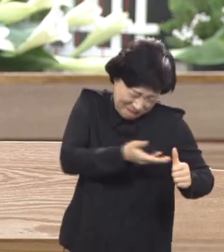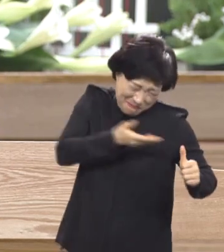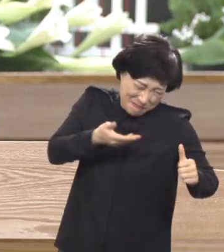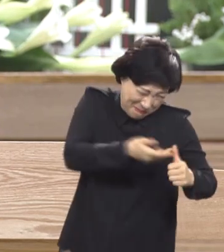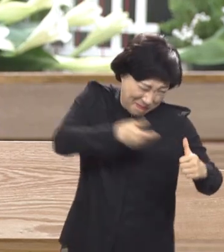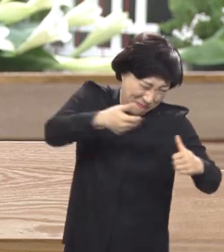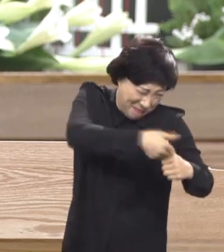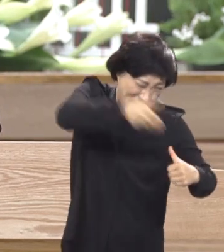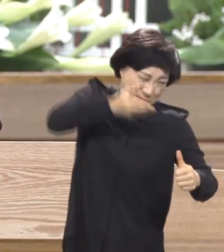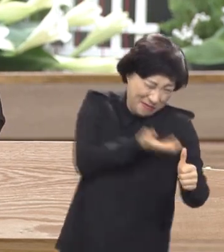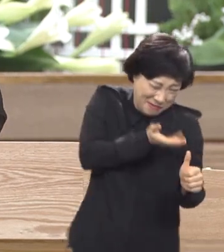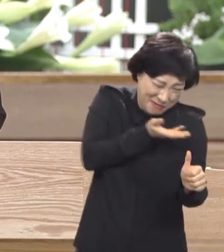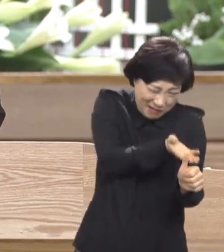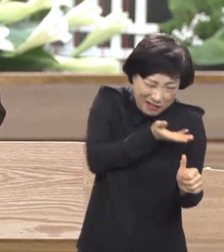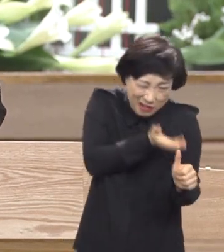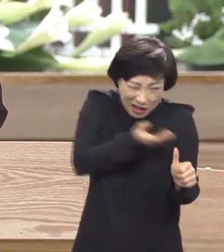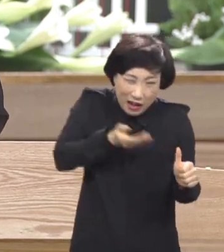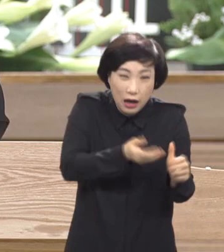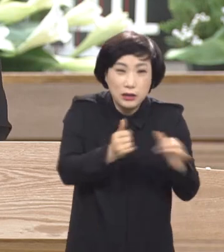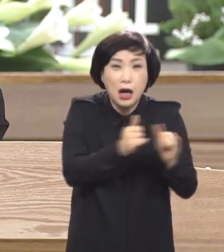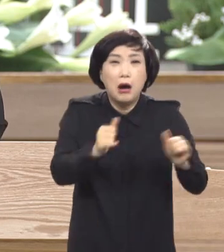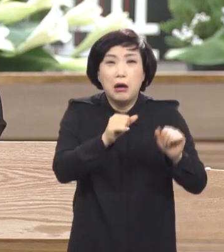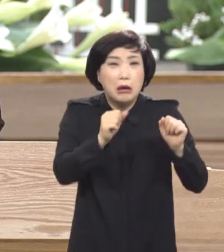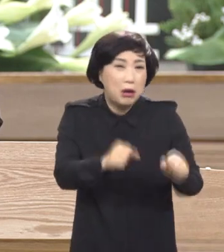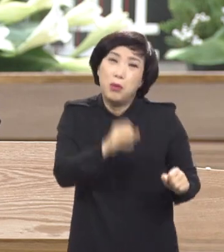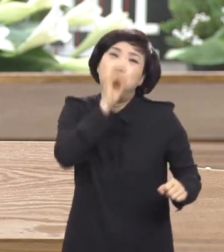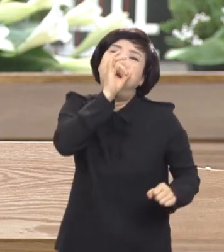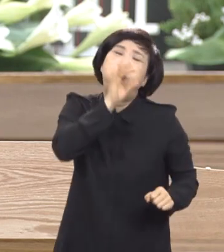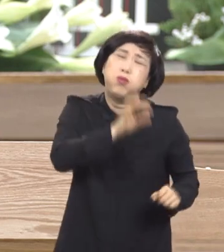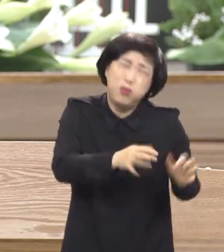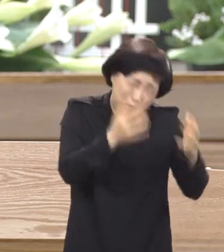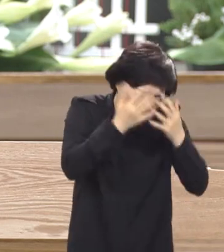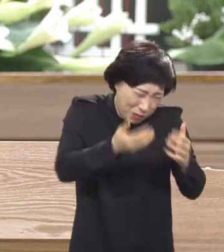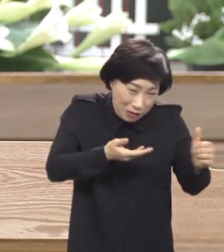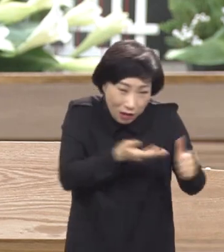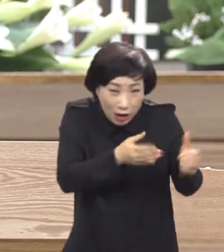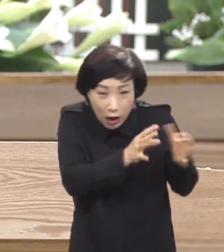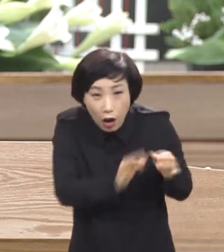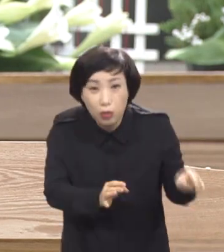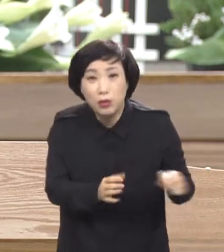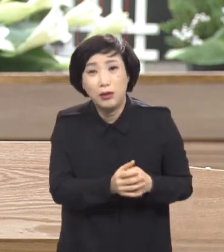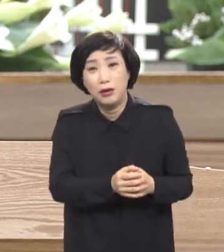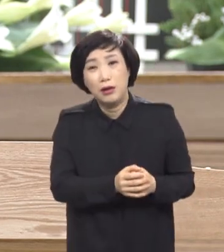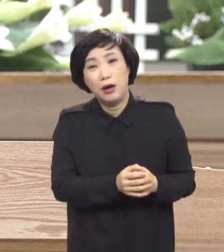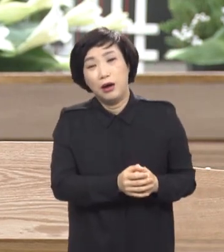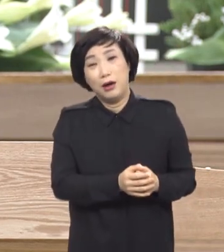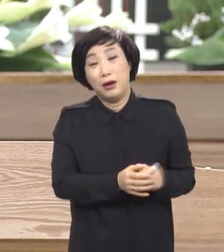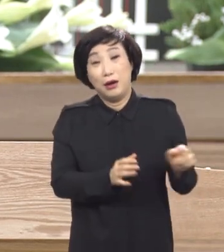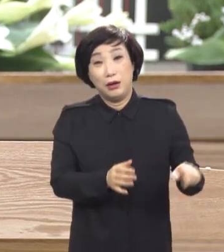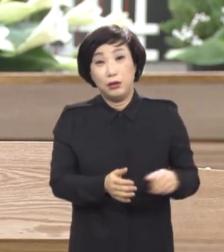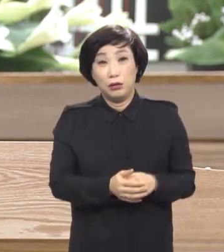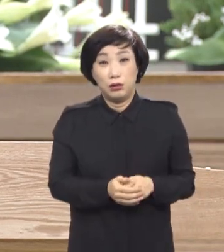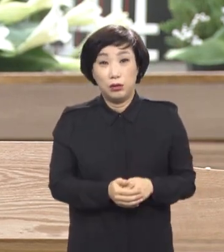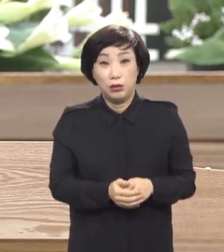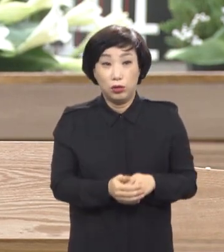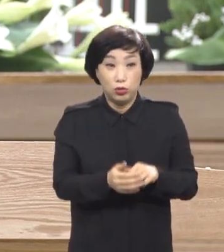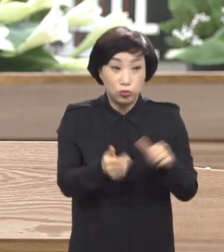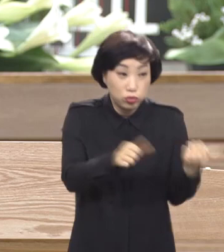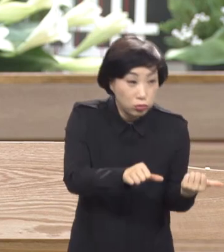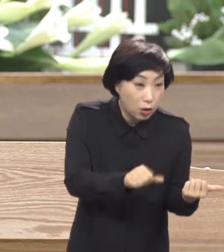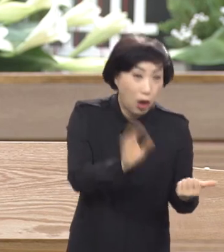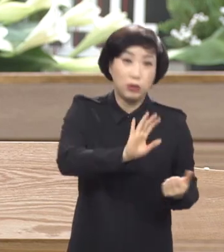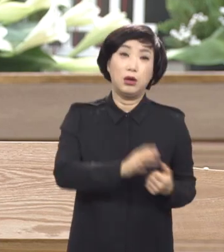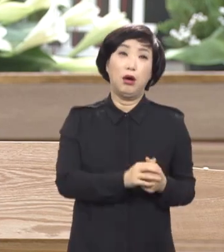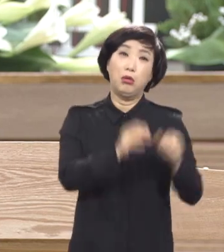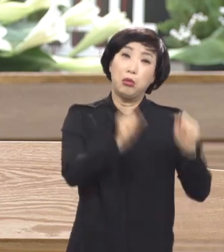촉망가해서 사람이 상상할 수 없는 고통을 다 주는데 중요한 줄 알아도 존재는 그대로